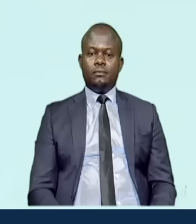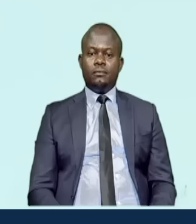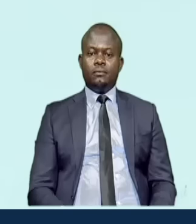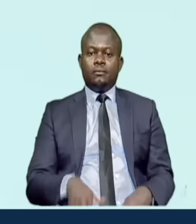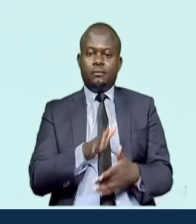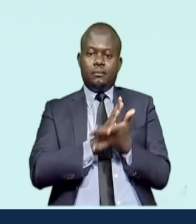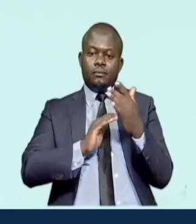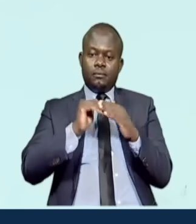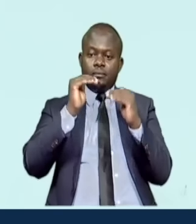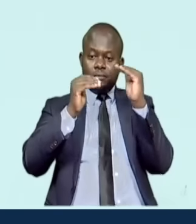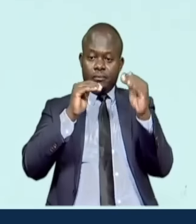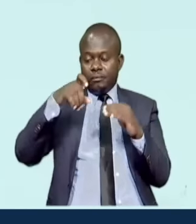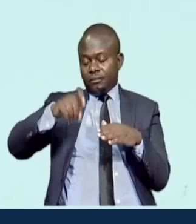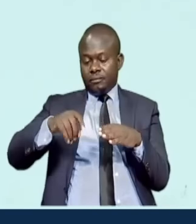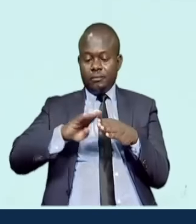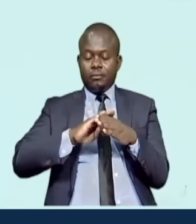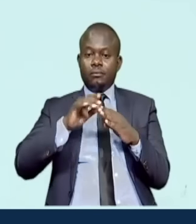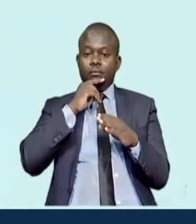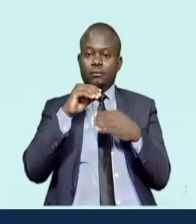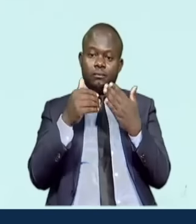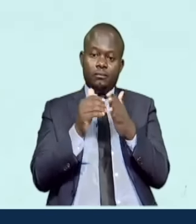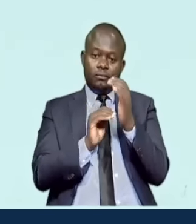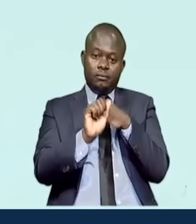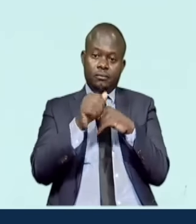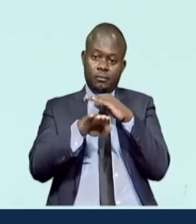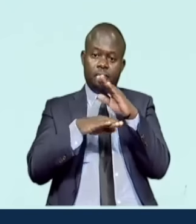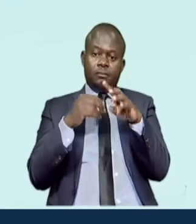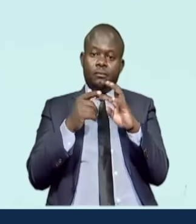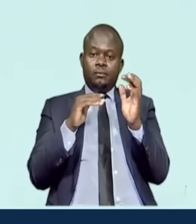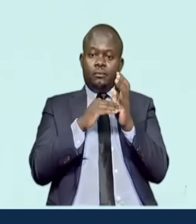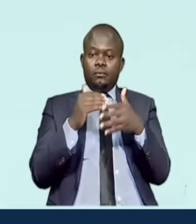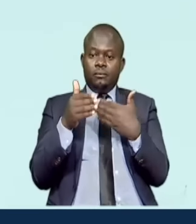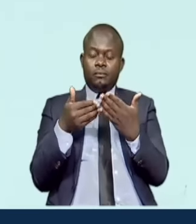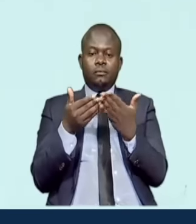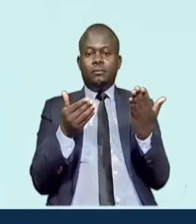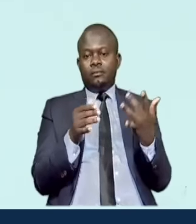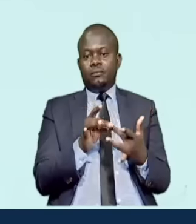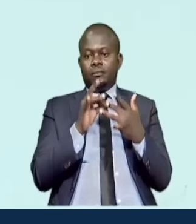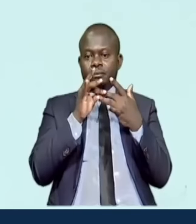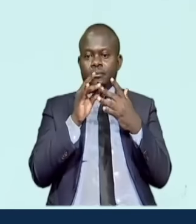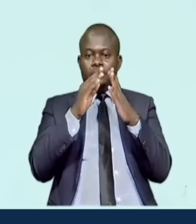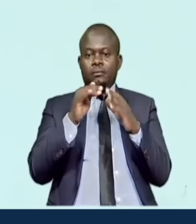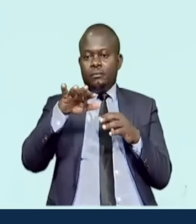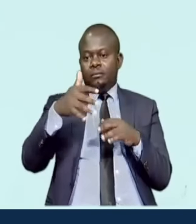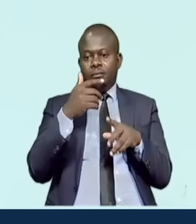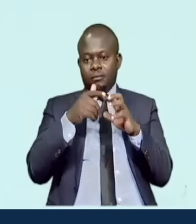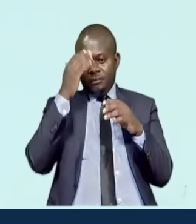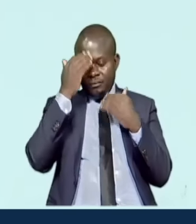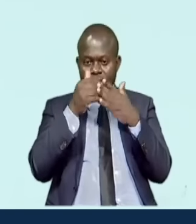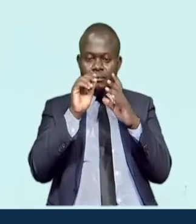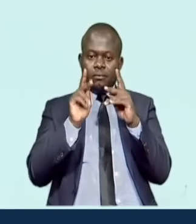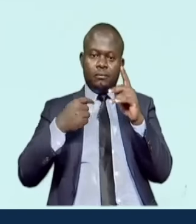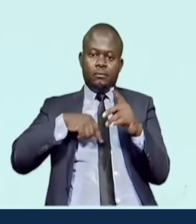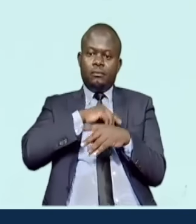mu nzego zikeneye abashoramari n'ibikorwa remezo ndetse n'ubwubatsi, by'umwihariko inzu ziciriritse, kuko abaturage